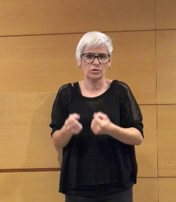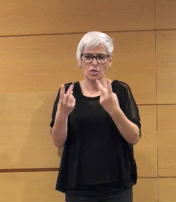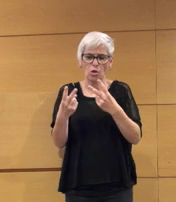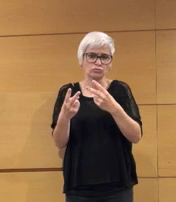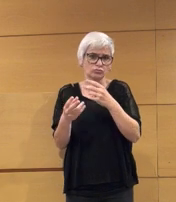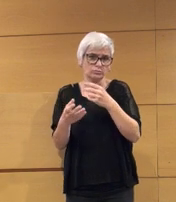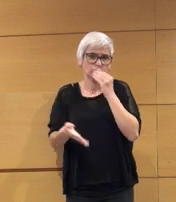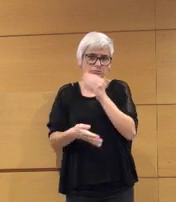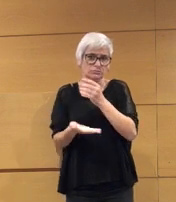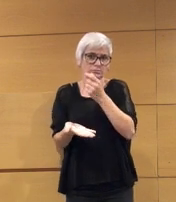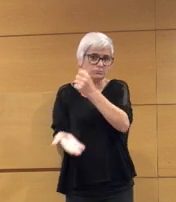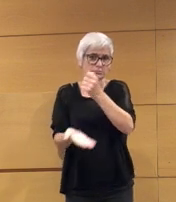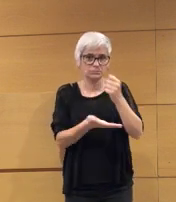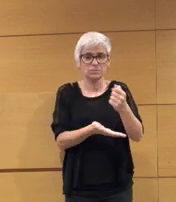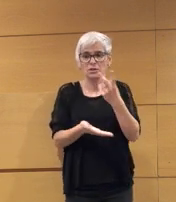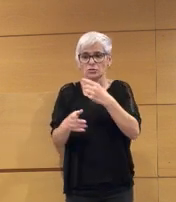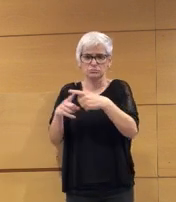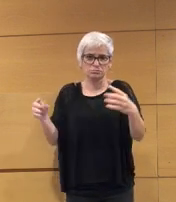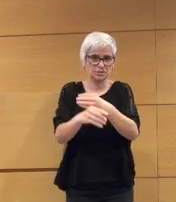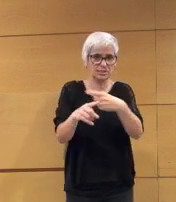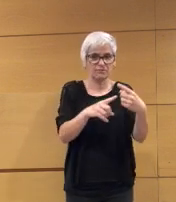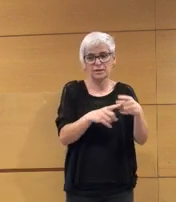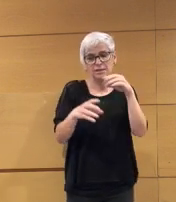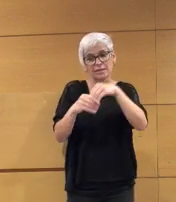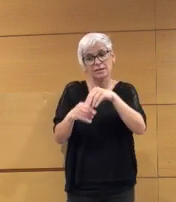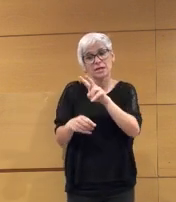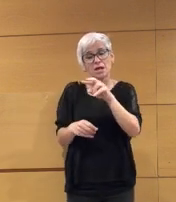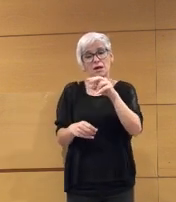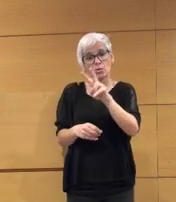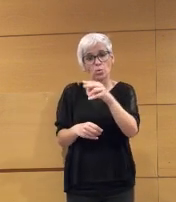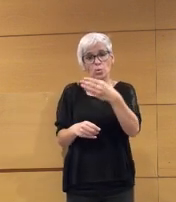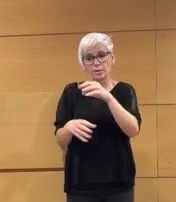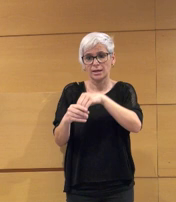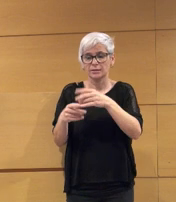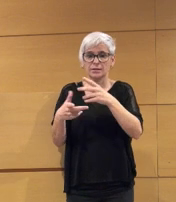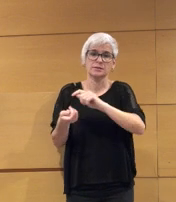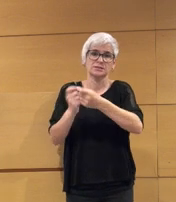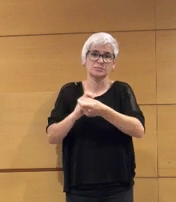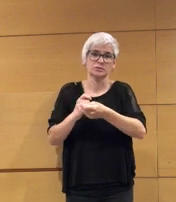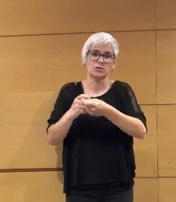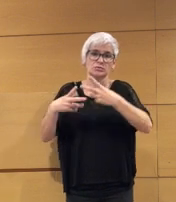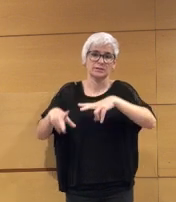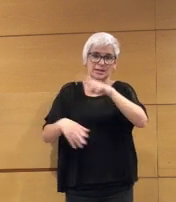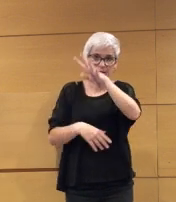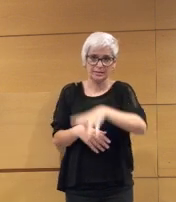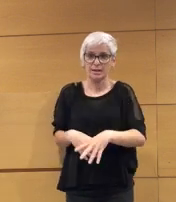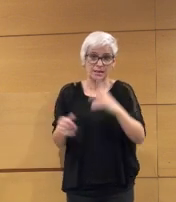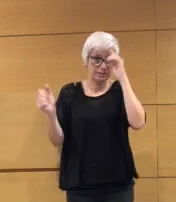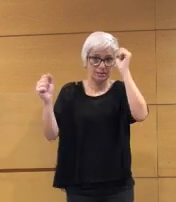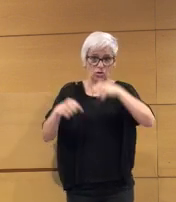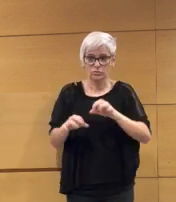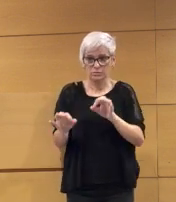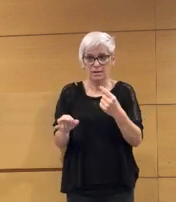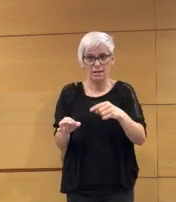diferents. Tenim un grup de la UB que està treballant en transcripció automàtica en català. D'acord? Em direu, això ja